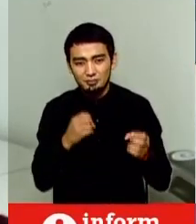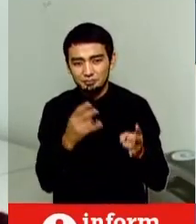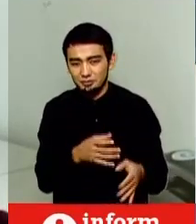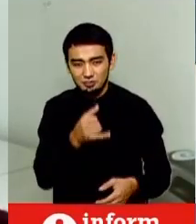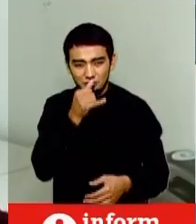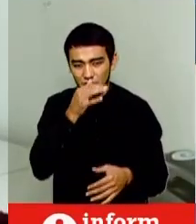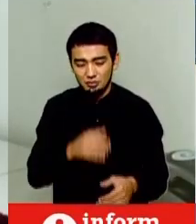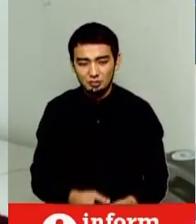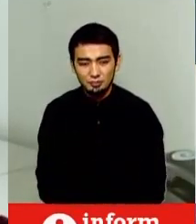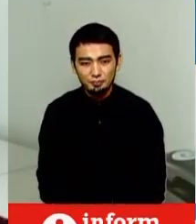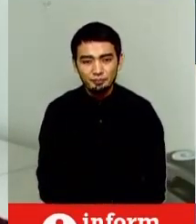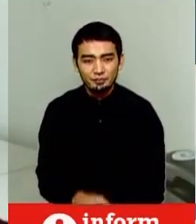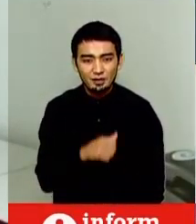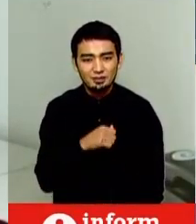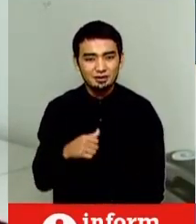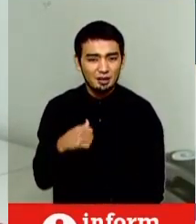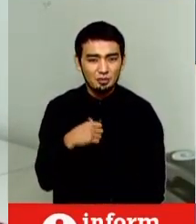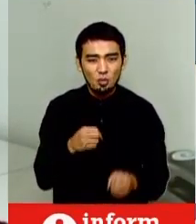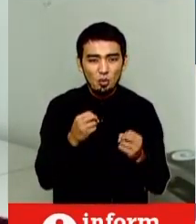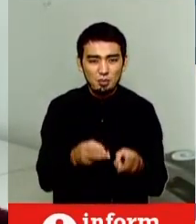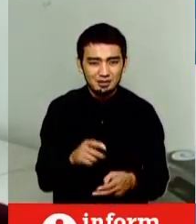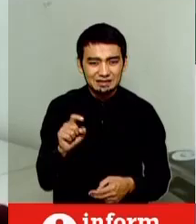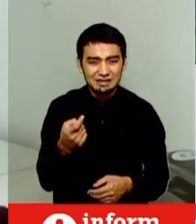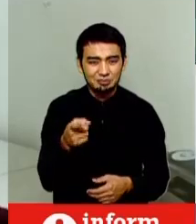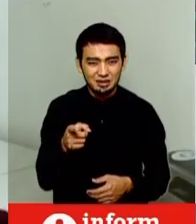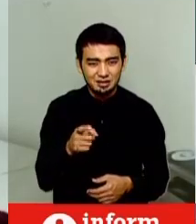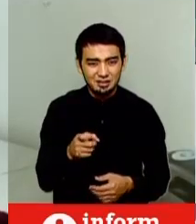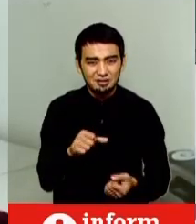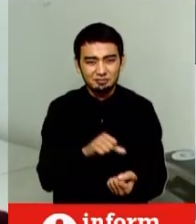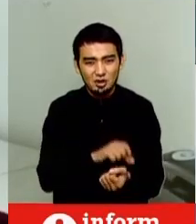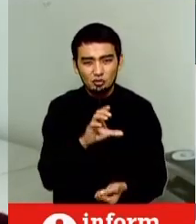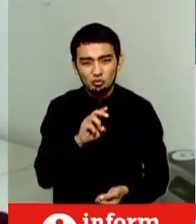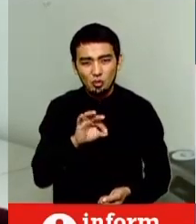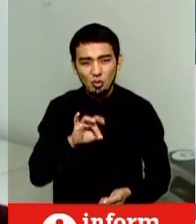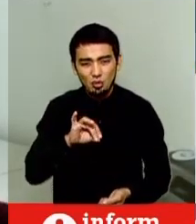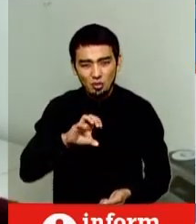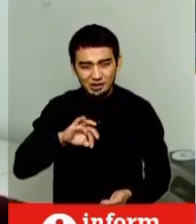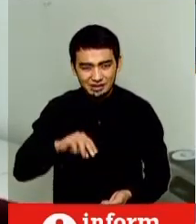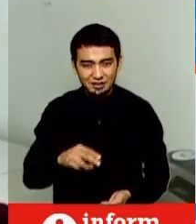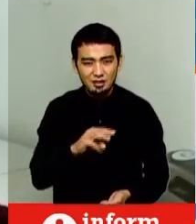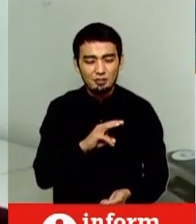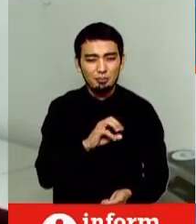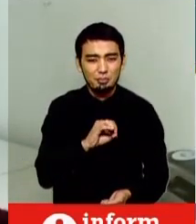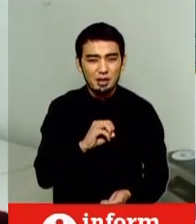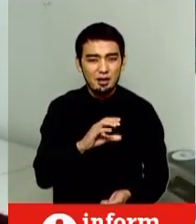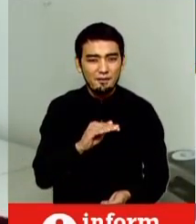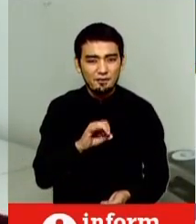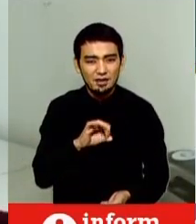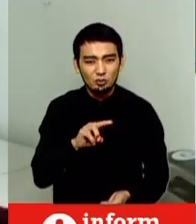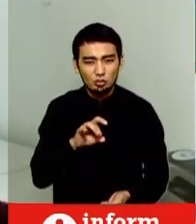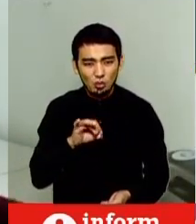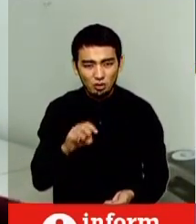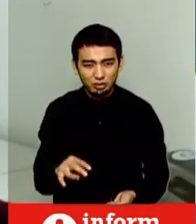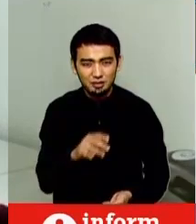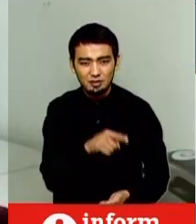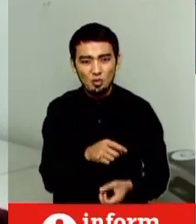наркотики – это синтетические наркотики, всем известные скорость, мефедрон. Опасность их заключается в том,